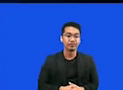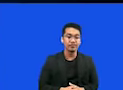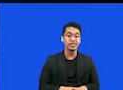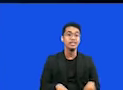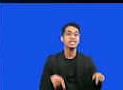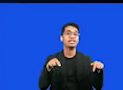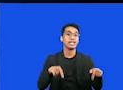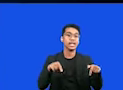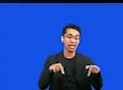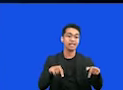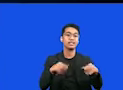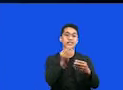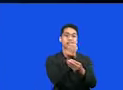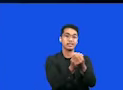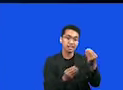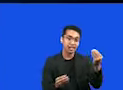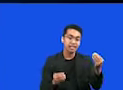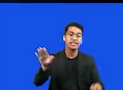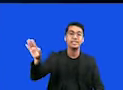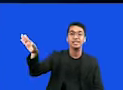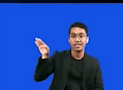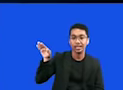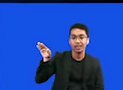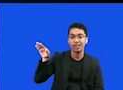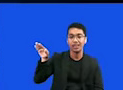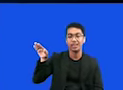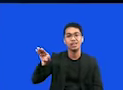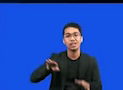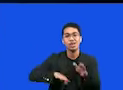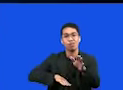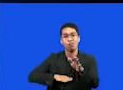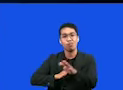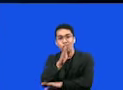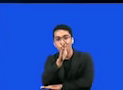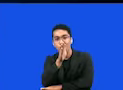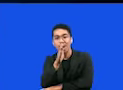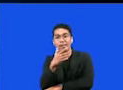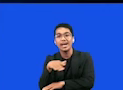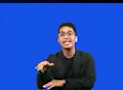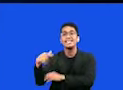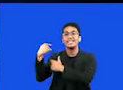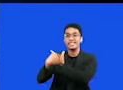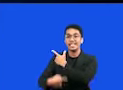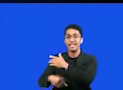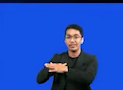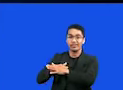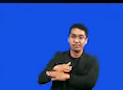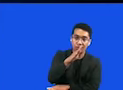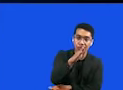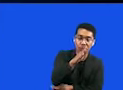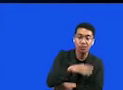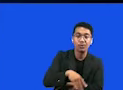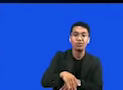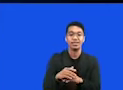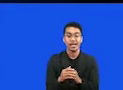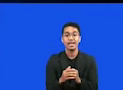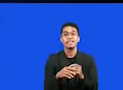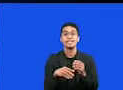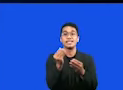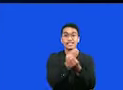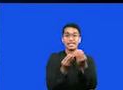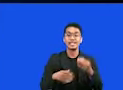ini generasi Z melampaui generasi y dan generasi Z ini tahun